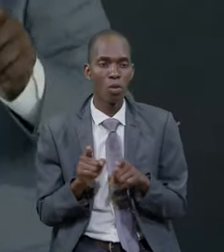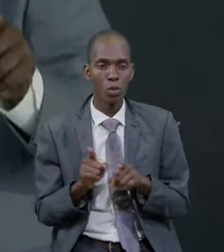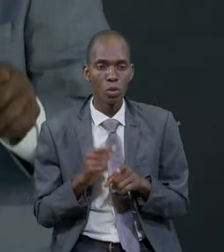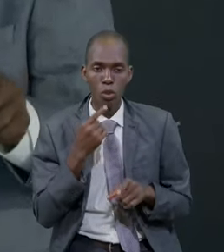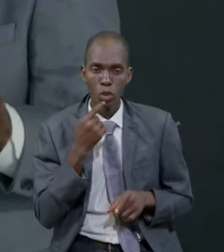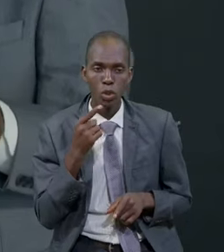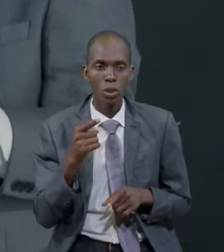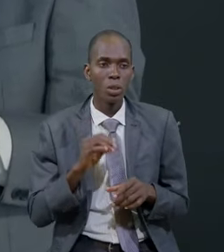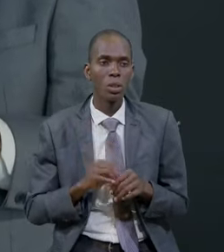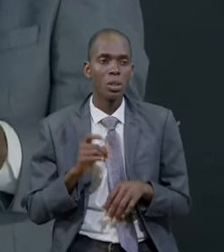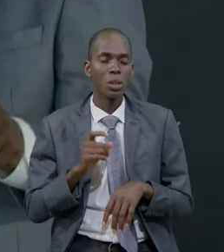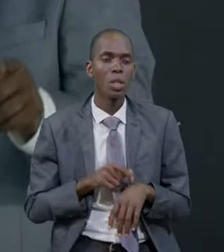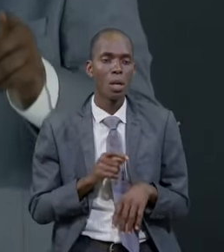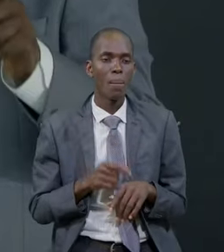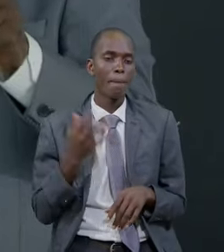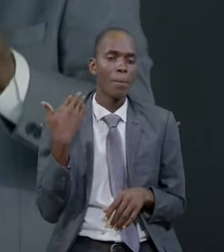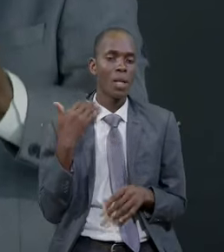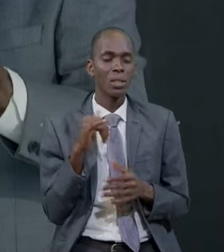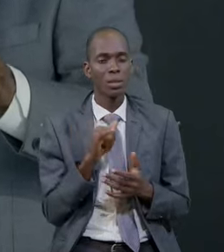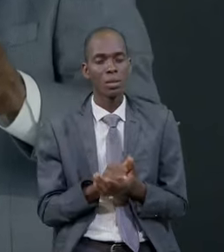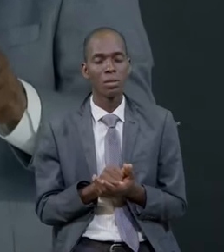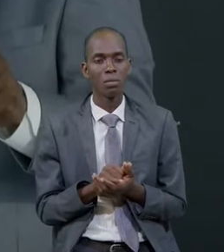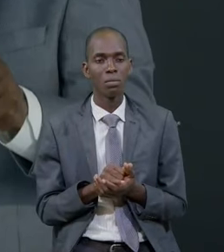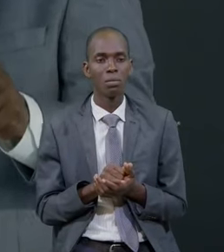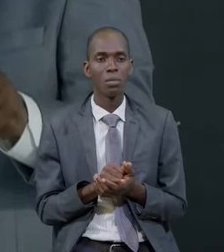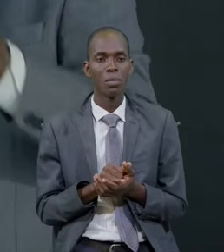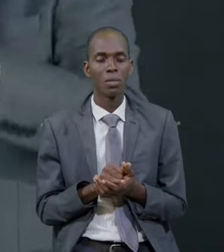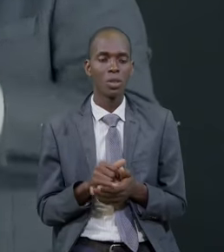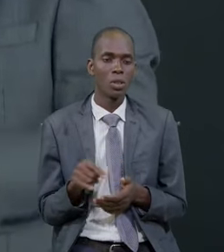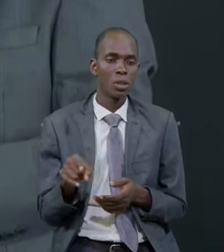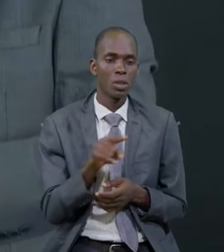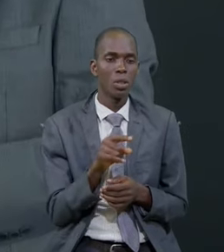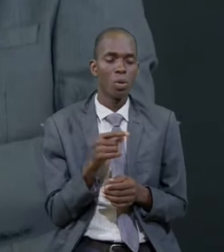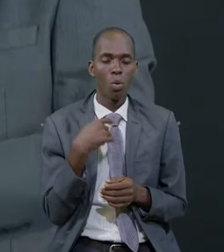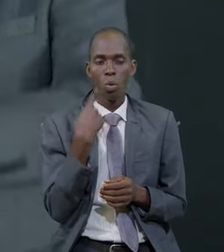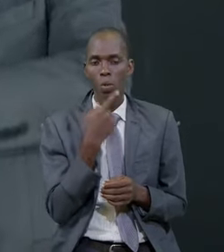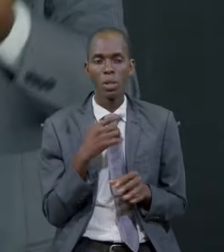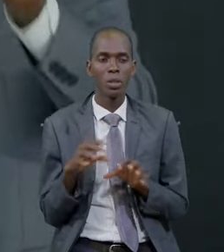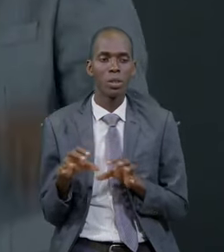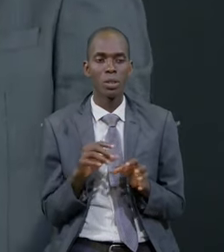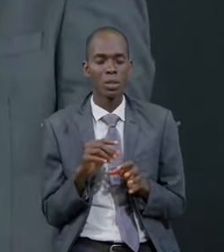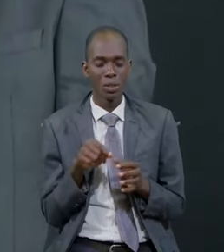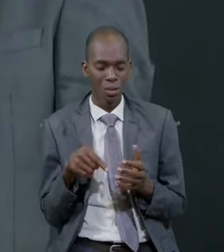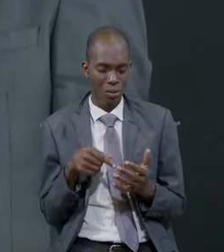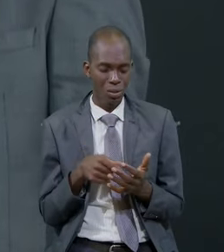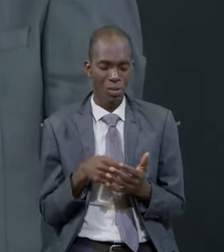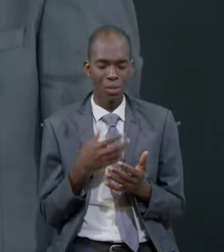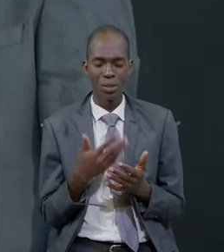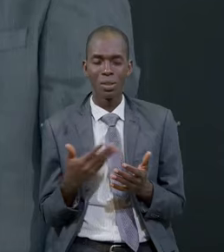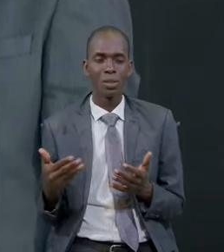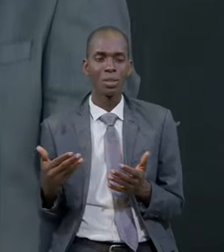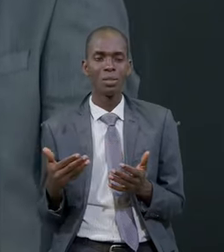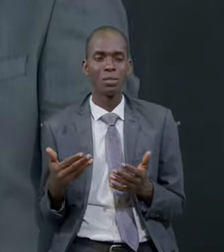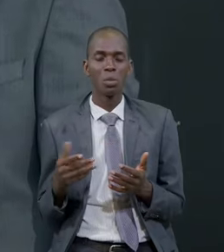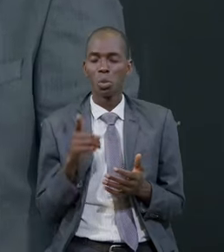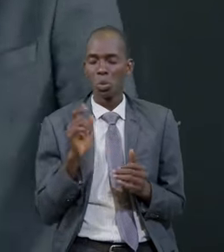que ceux qui commettent de telles choses, ceux qui commettent de telles choses, donnez-leur